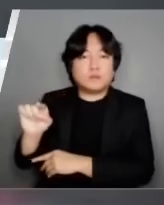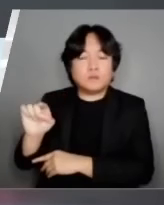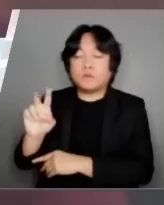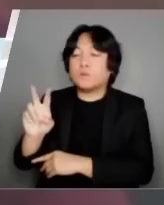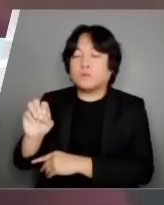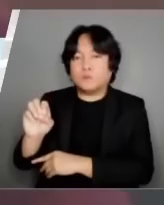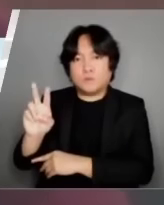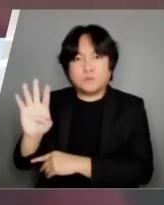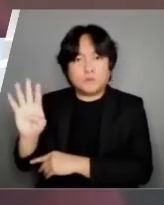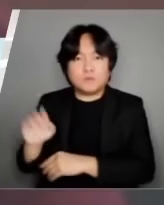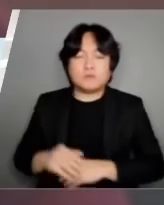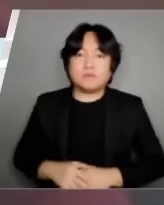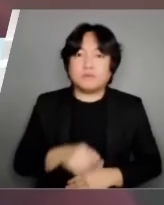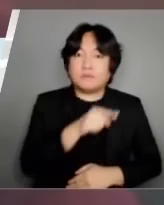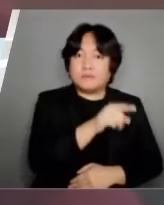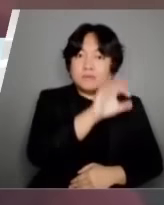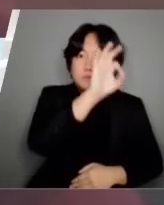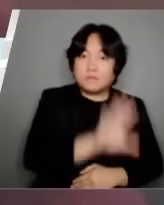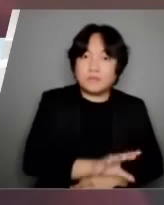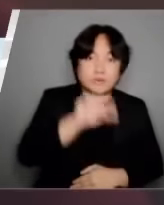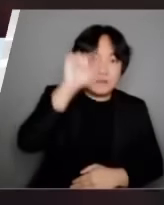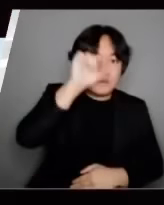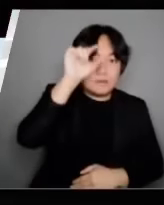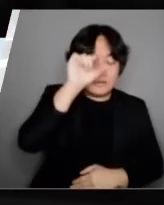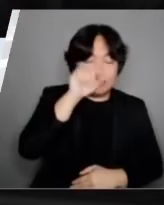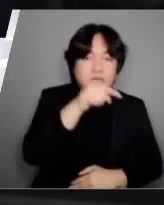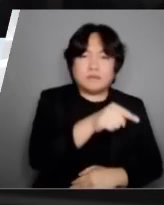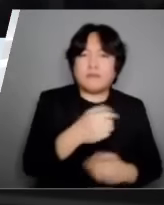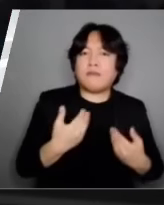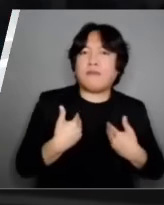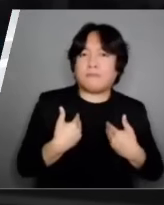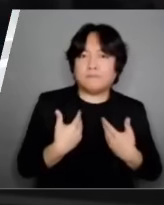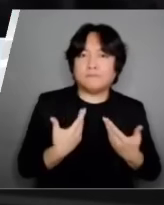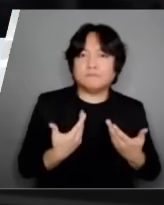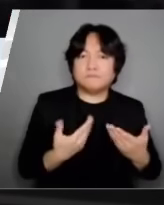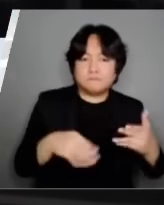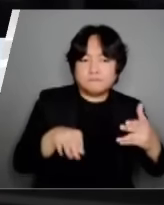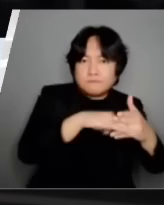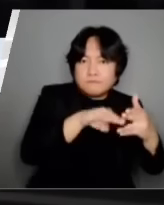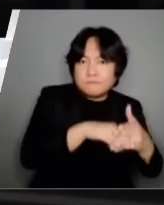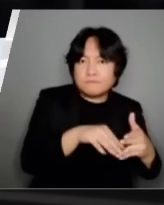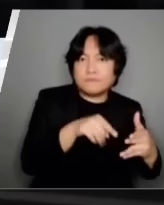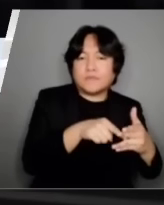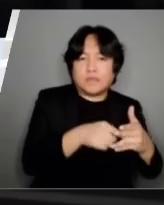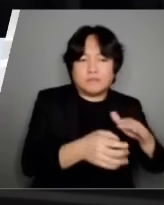na kasong human trafficking sa Pasig RTC. Nagpulong na